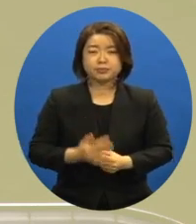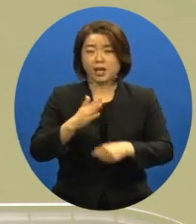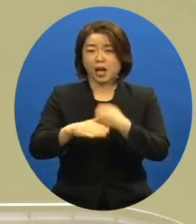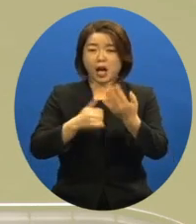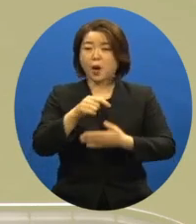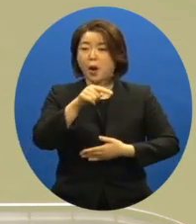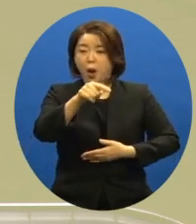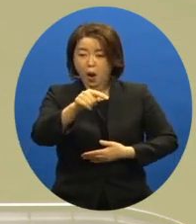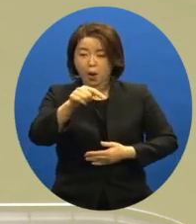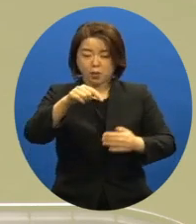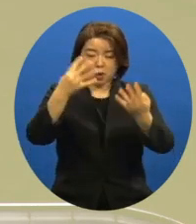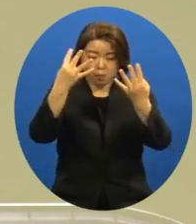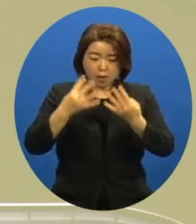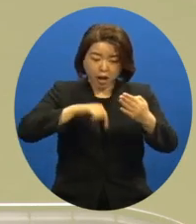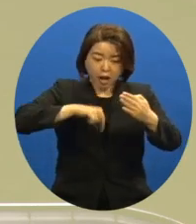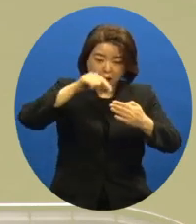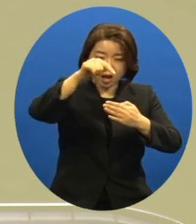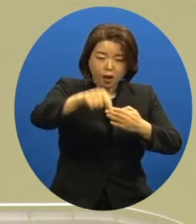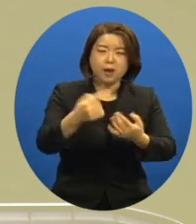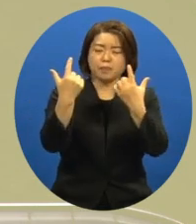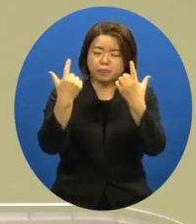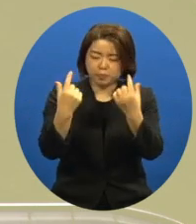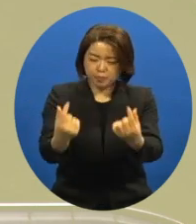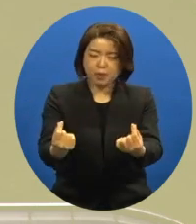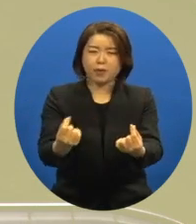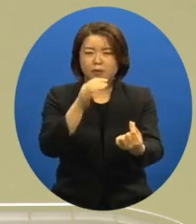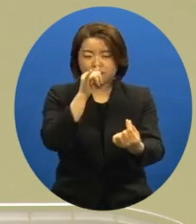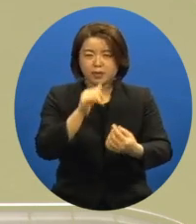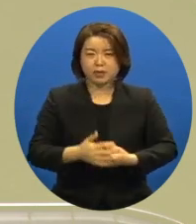하나님은 거기서나 여기서나 똑같으셨습니다.